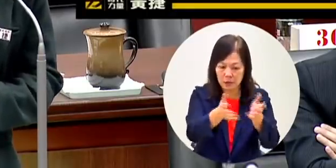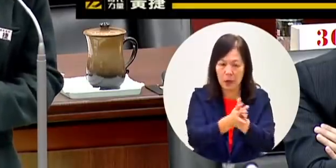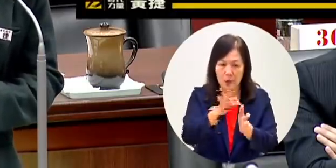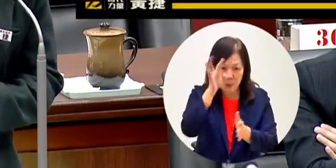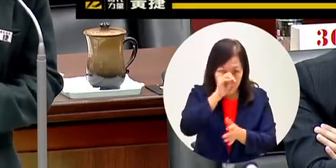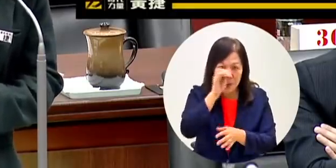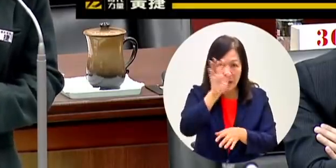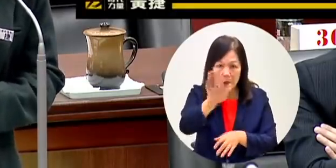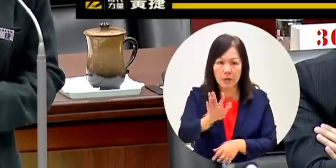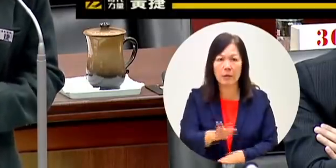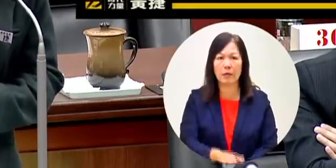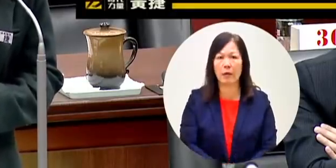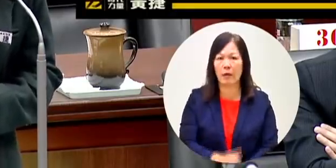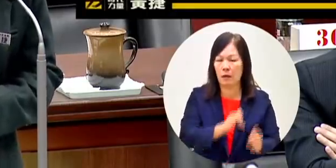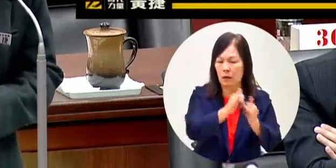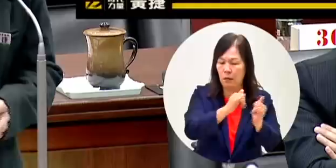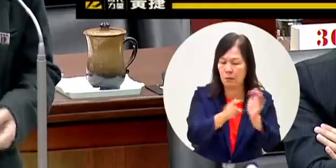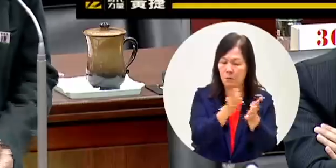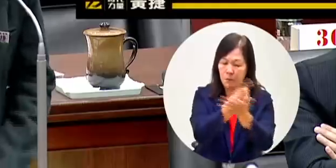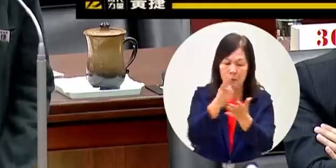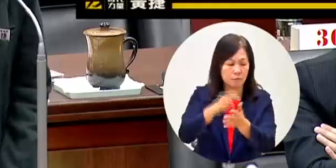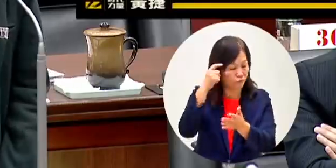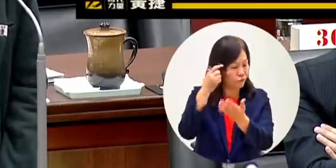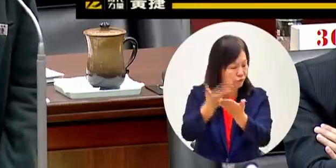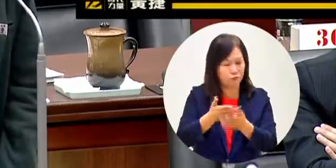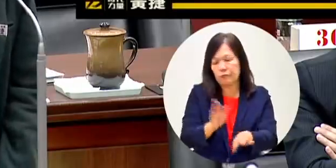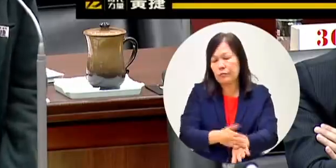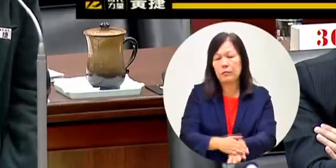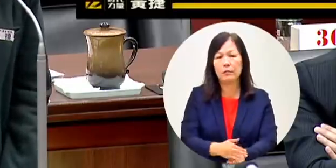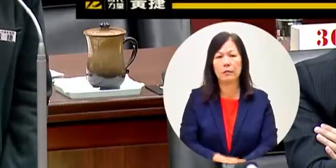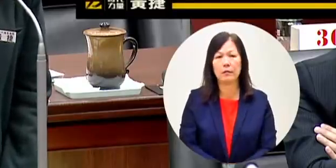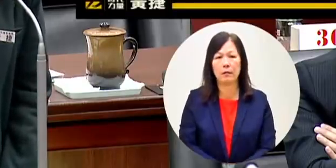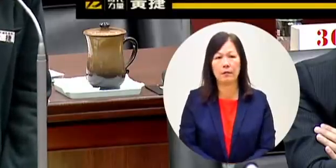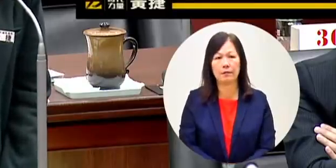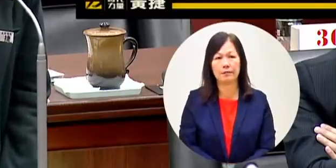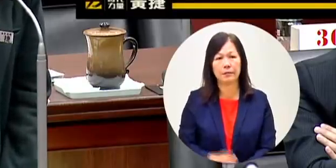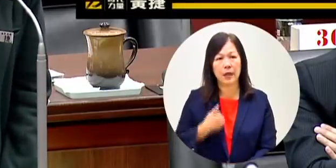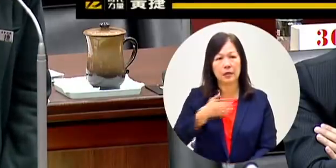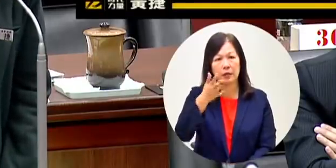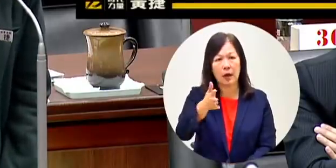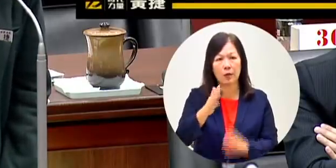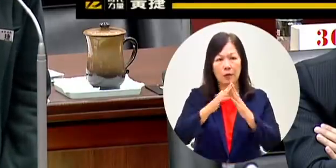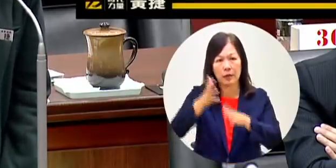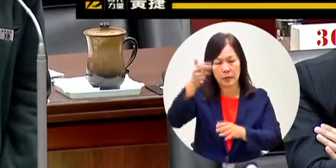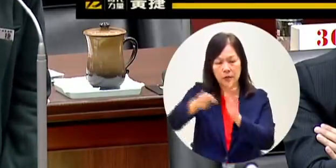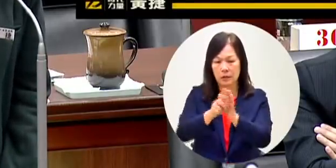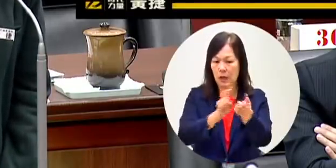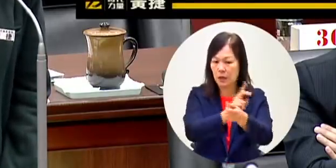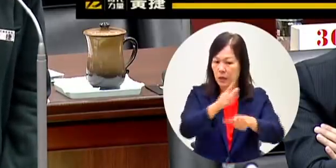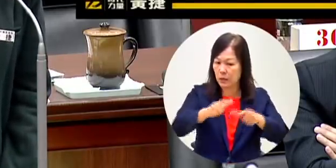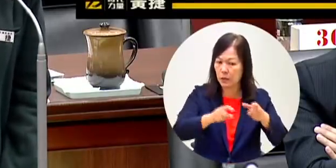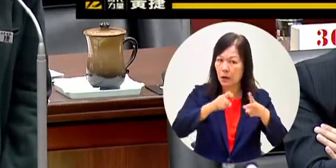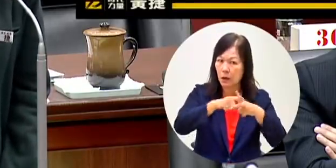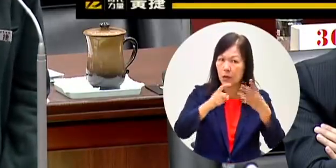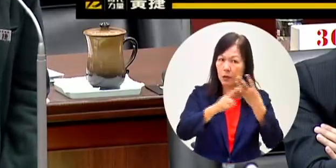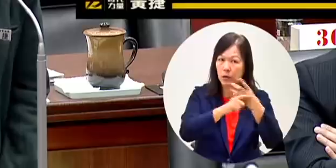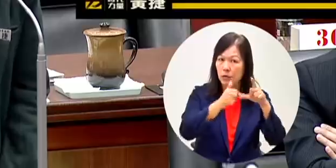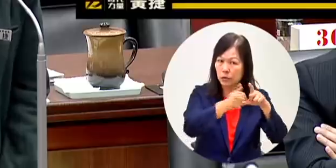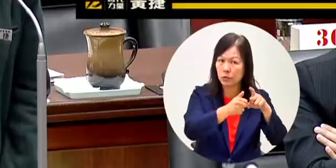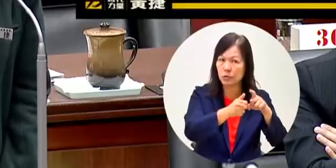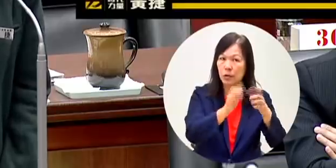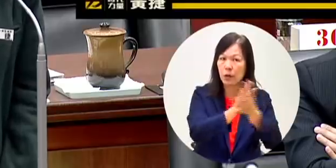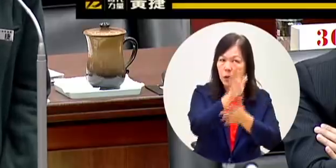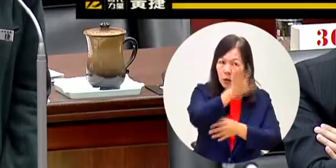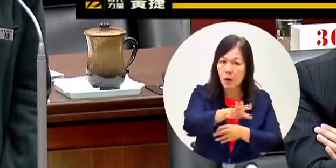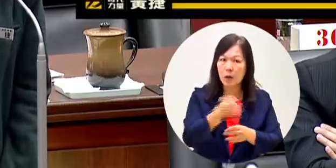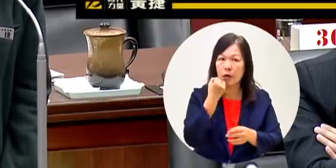的。想问市长，对于林园工业区能不能保证说未来可不可以进行除了相关单位调查之